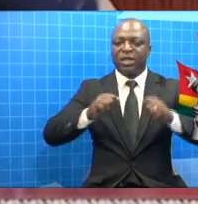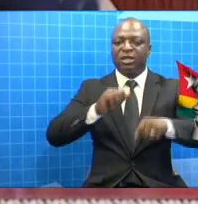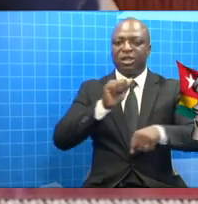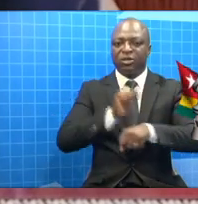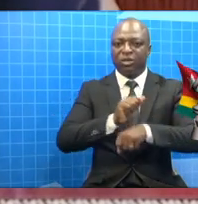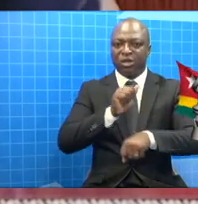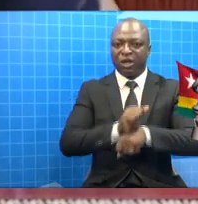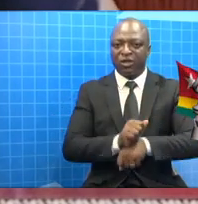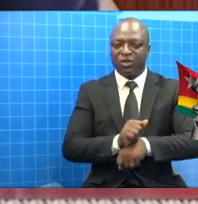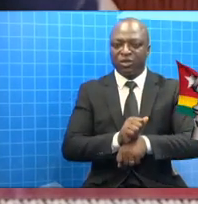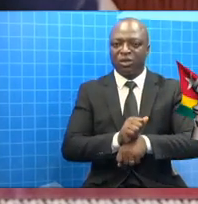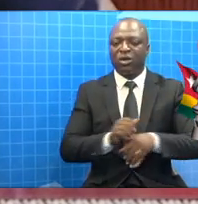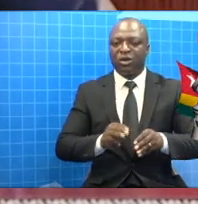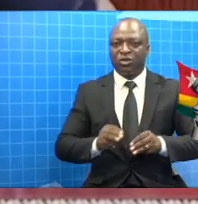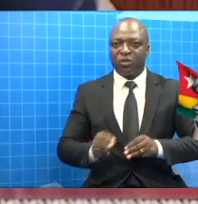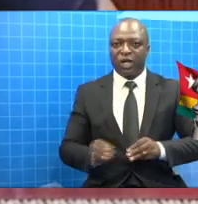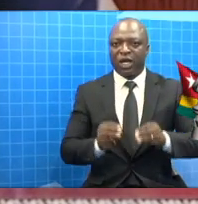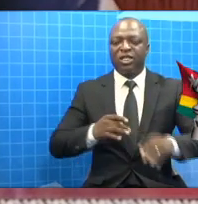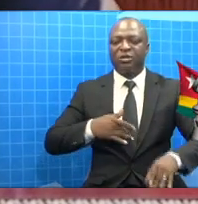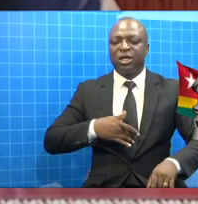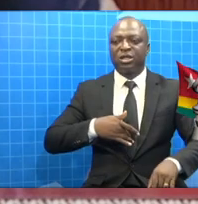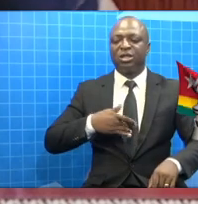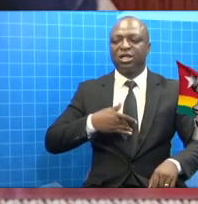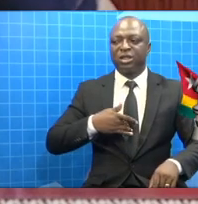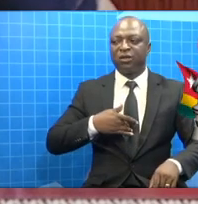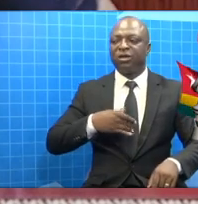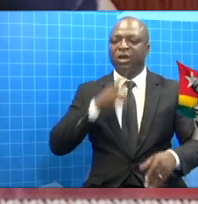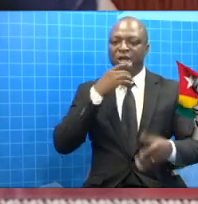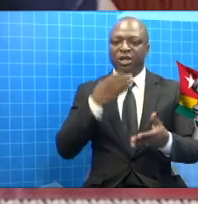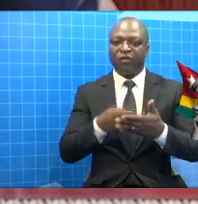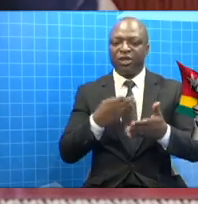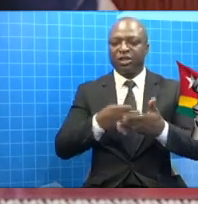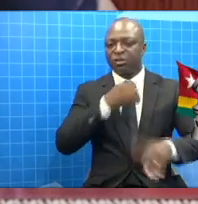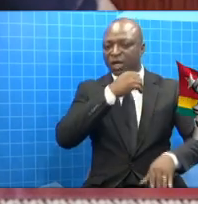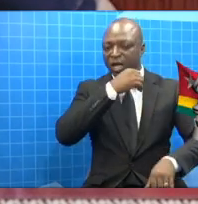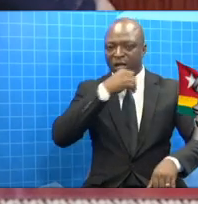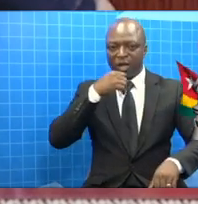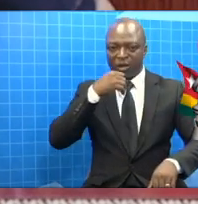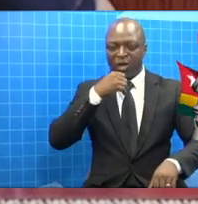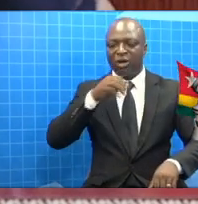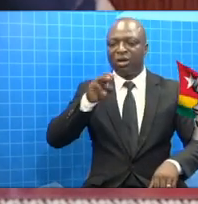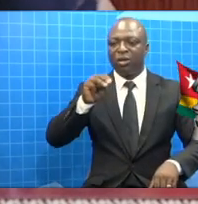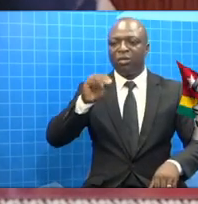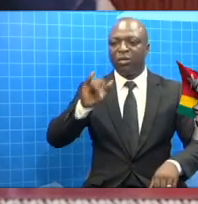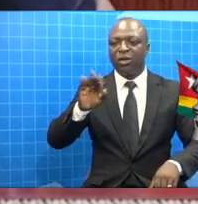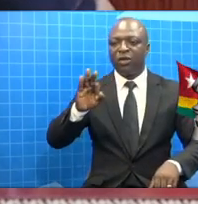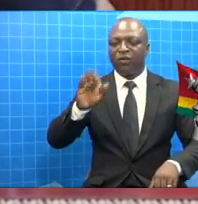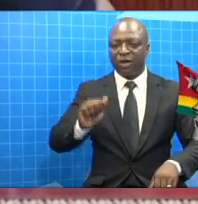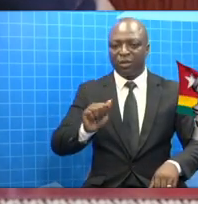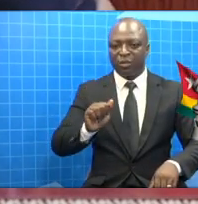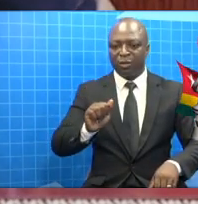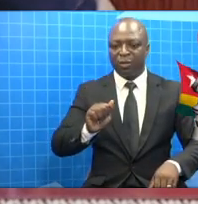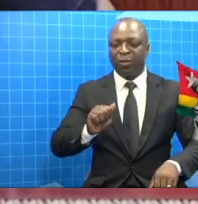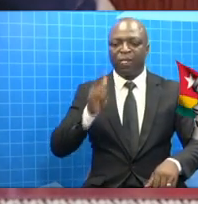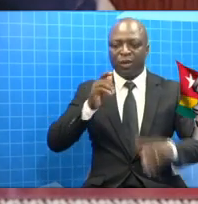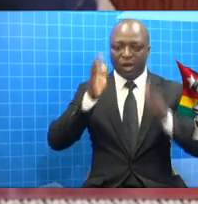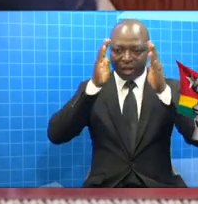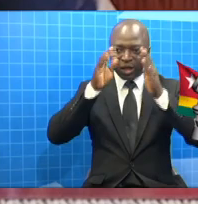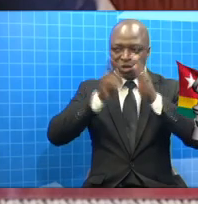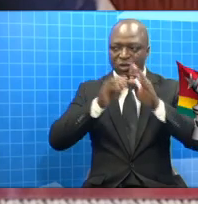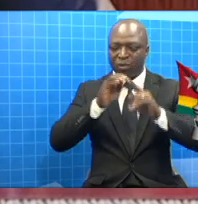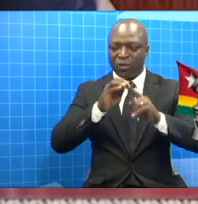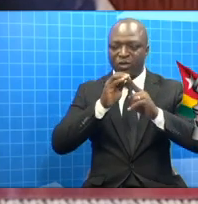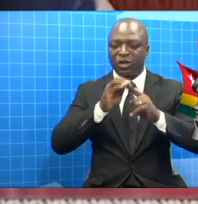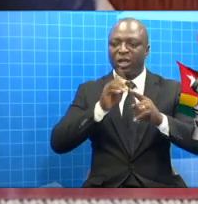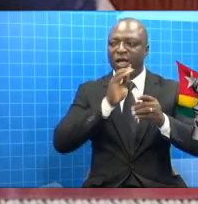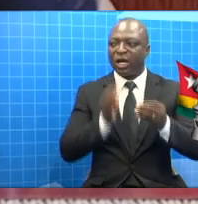d'intervention du mécanisme incitatif de financement agricole, MIFA. Une attention particulière